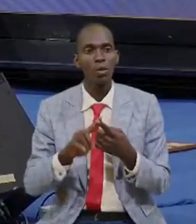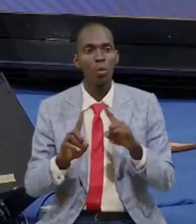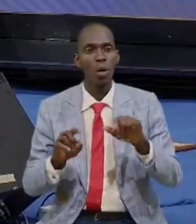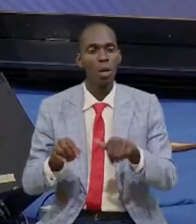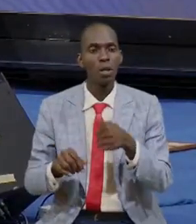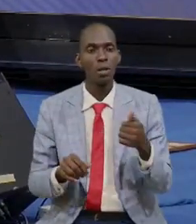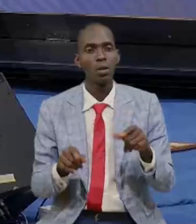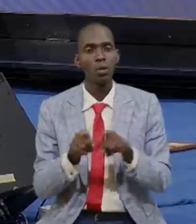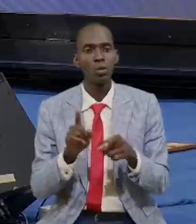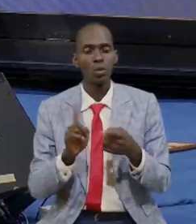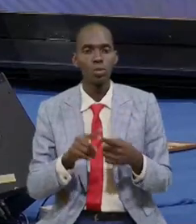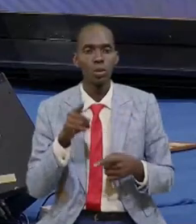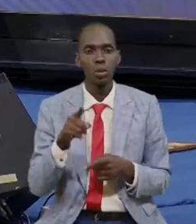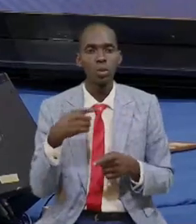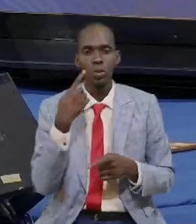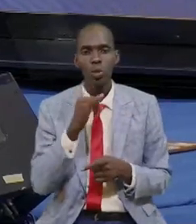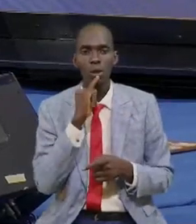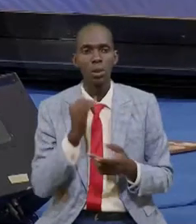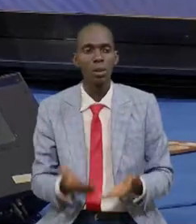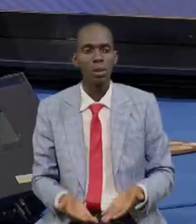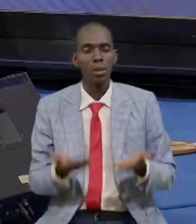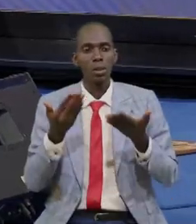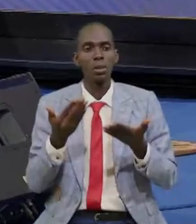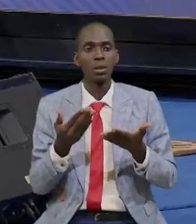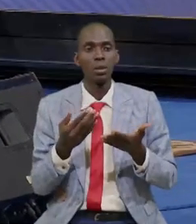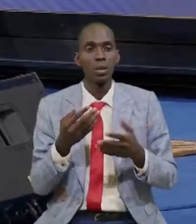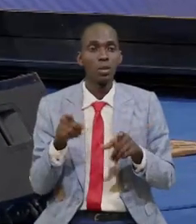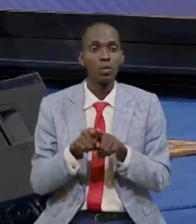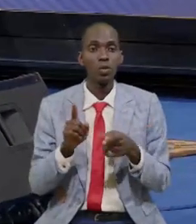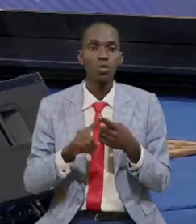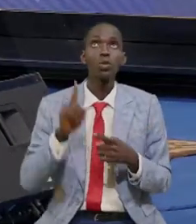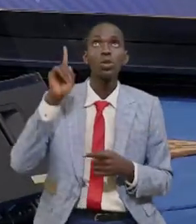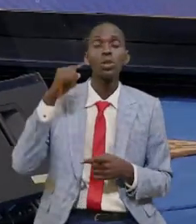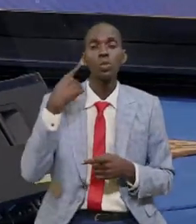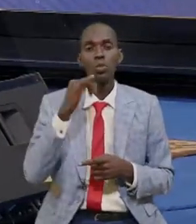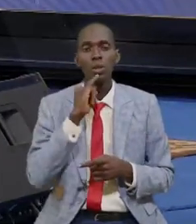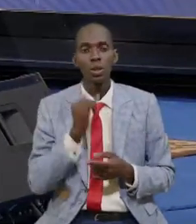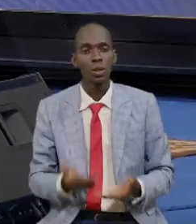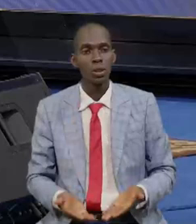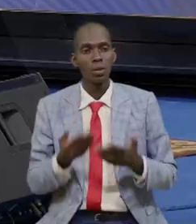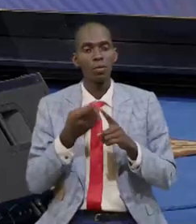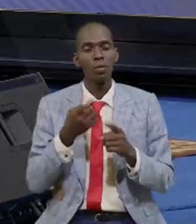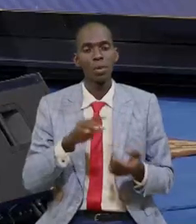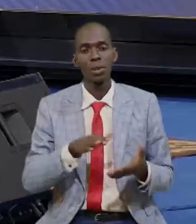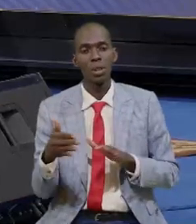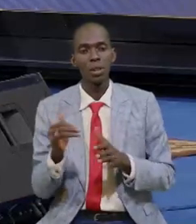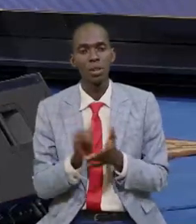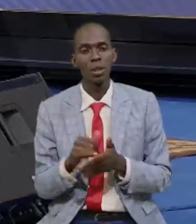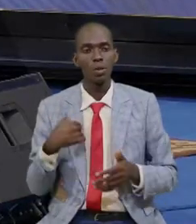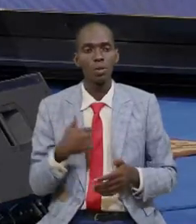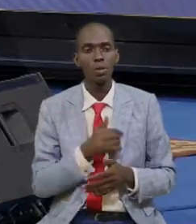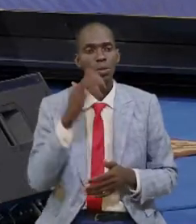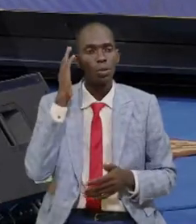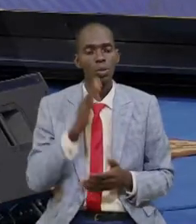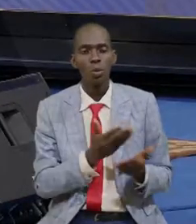qui est ressuscité des morts. Afin que nous portions des fruits